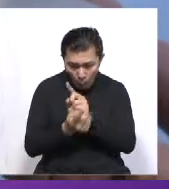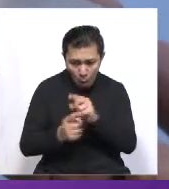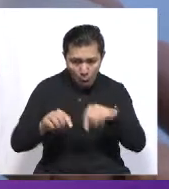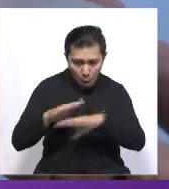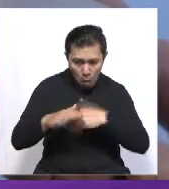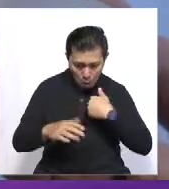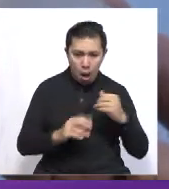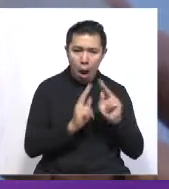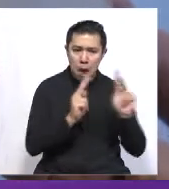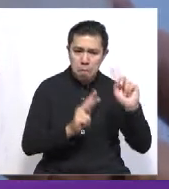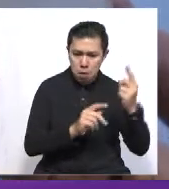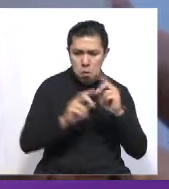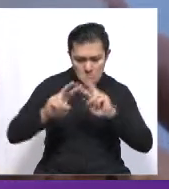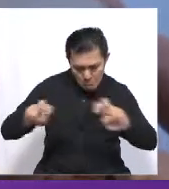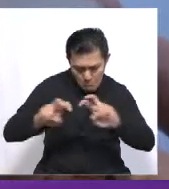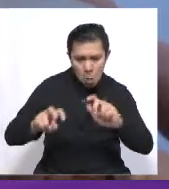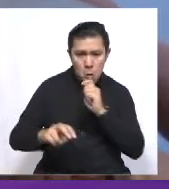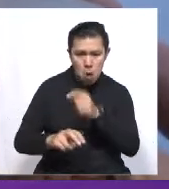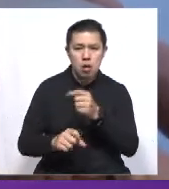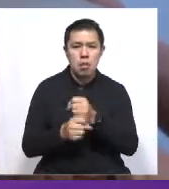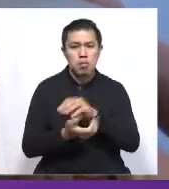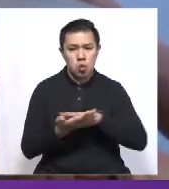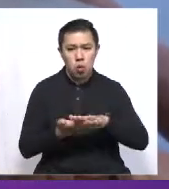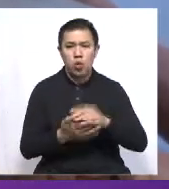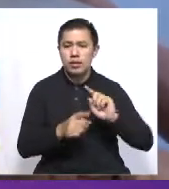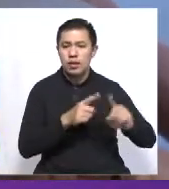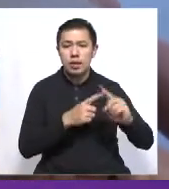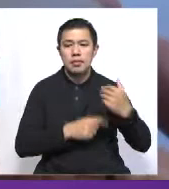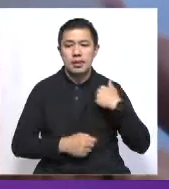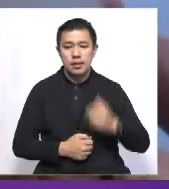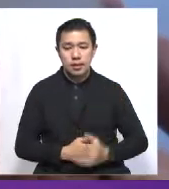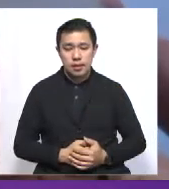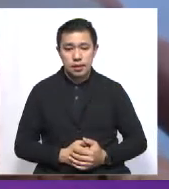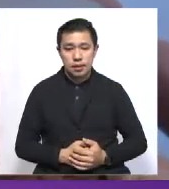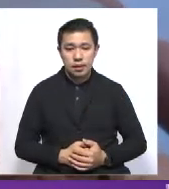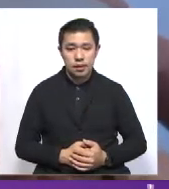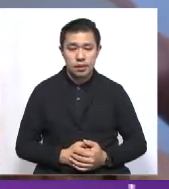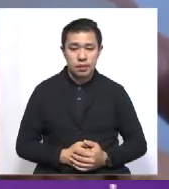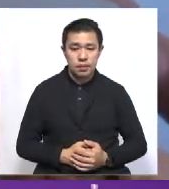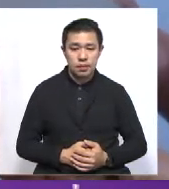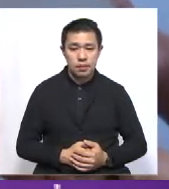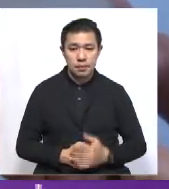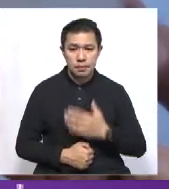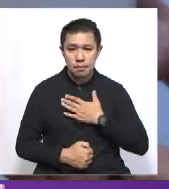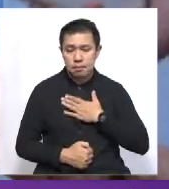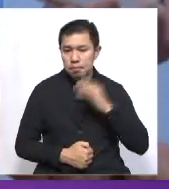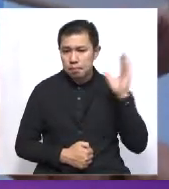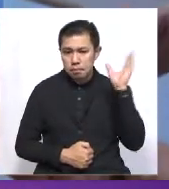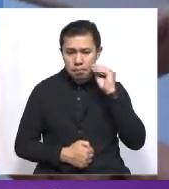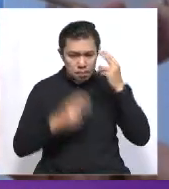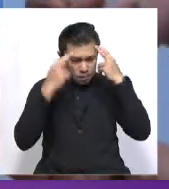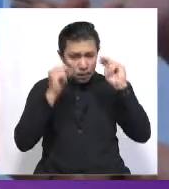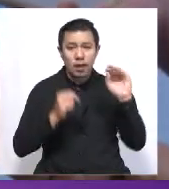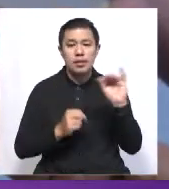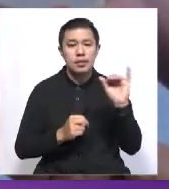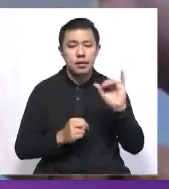การสอบต่อนะครับลงโทษกันต่อ ตรงนี้ต้องมีการรายงานยืมตีบ้างไหมคร ับผมยังไม่ได้รายงานท่านนะครับเพราะว่าจริ